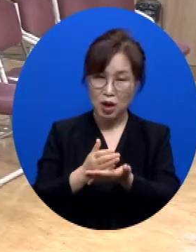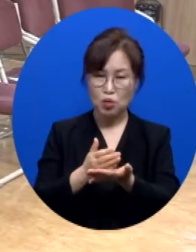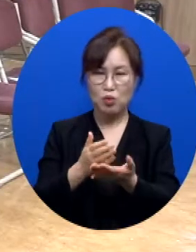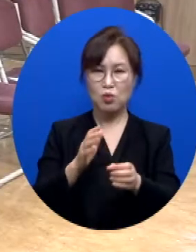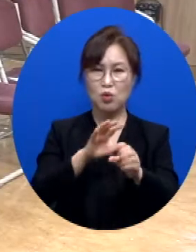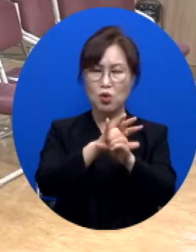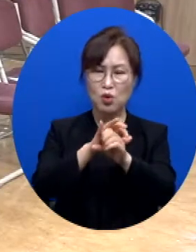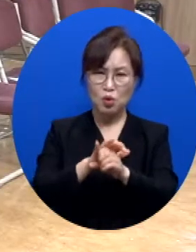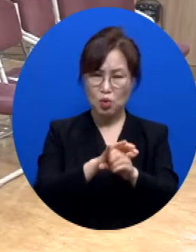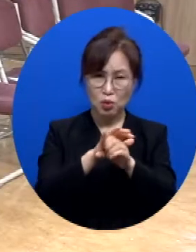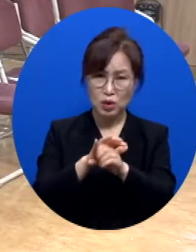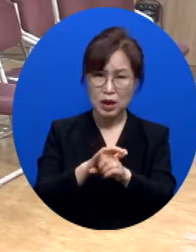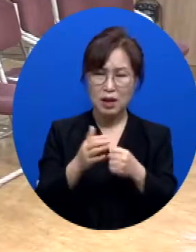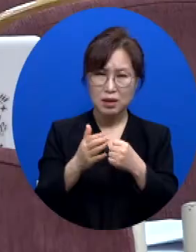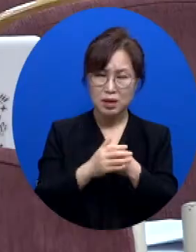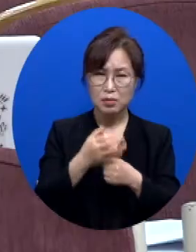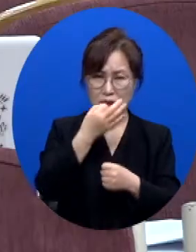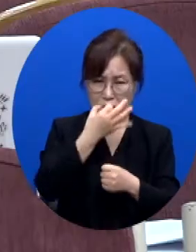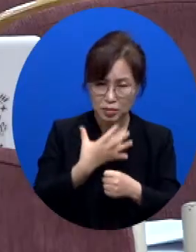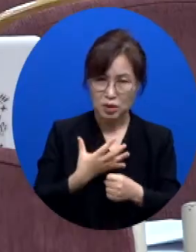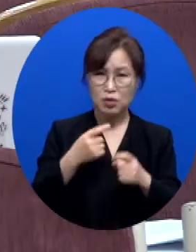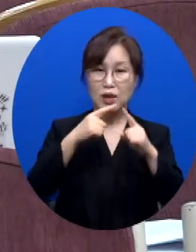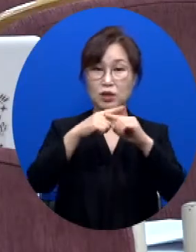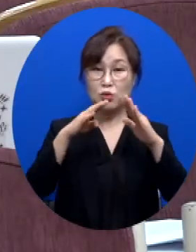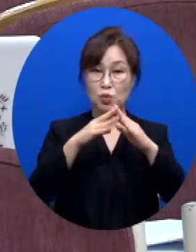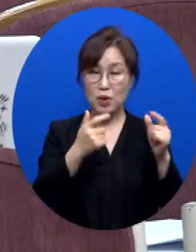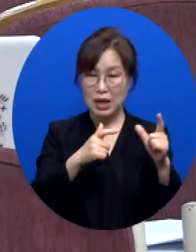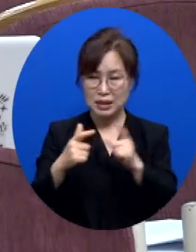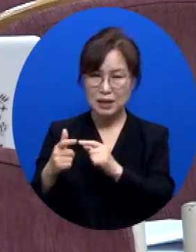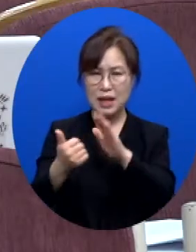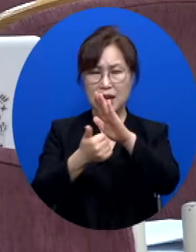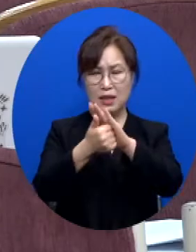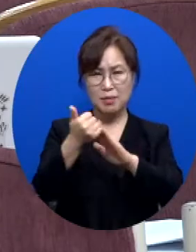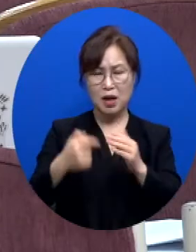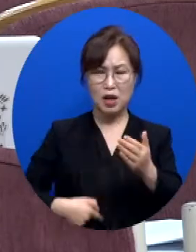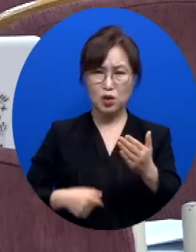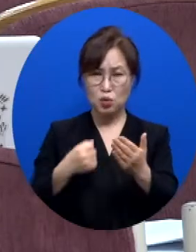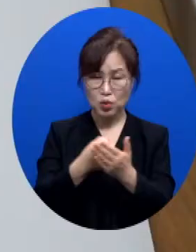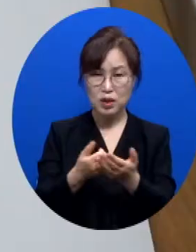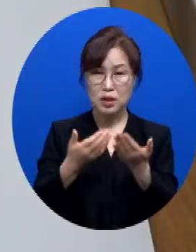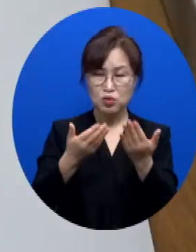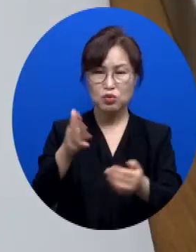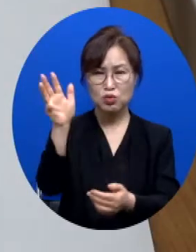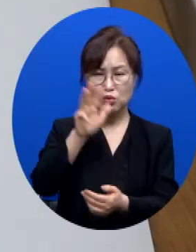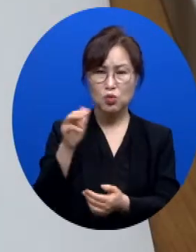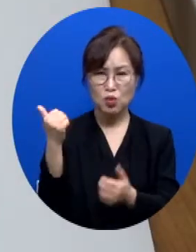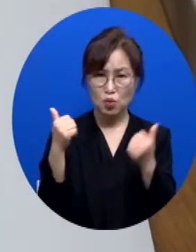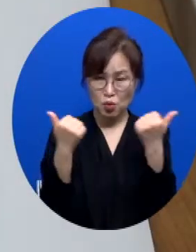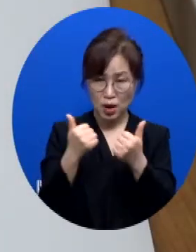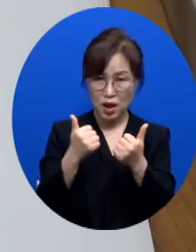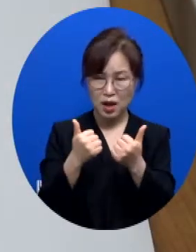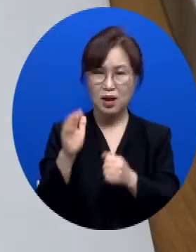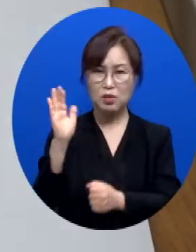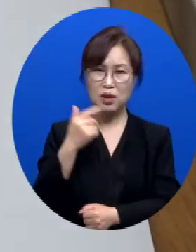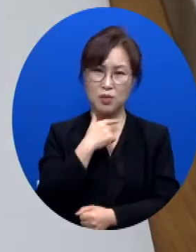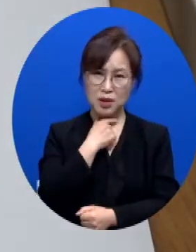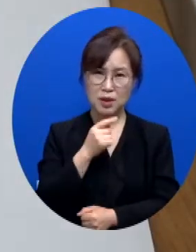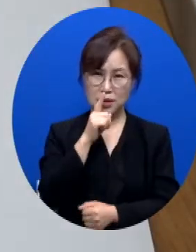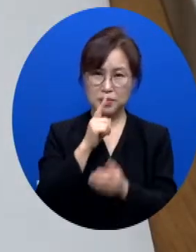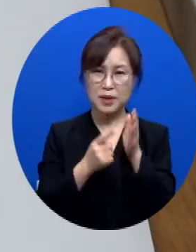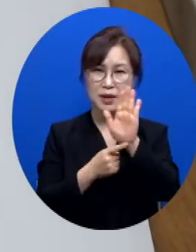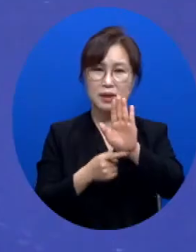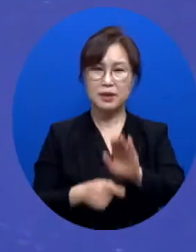생존을 위협받는 이 세상과 수많은 교회에 희망과 용기를 심어주는 총회로 거듭나야 할 것이라고 전했습니다.